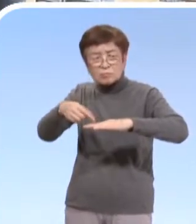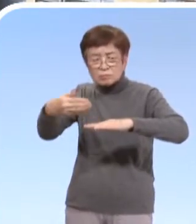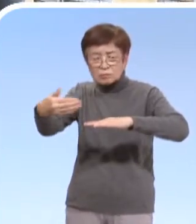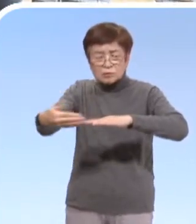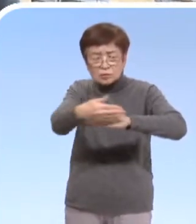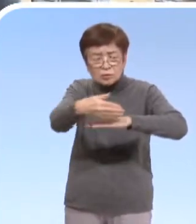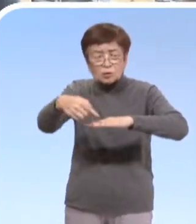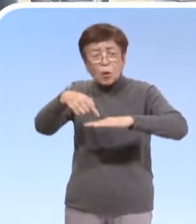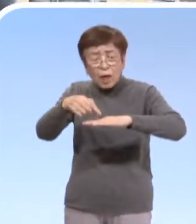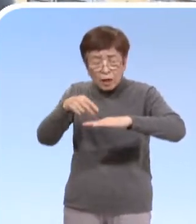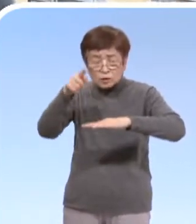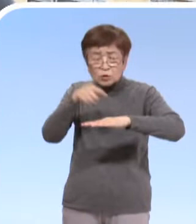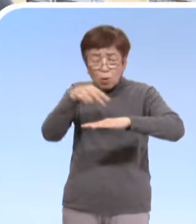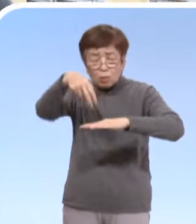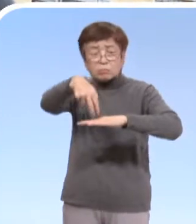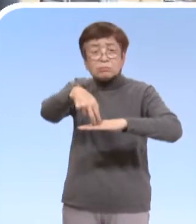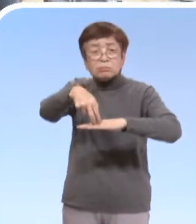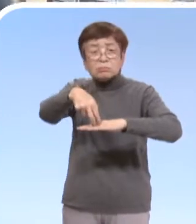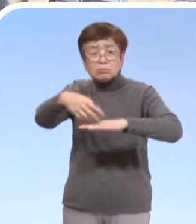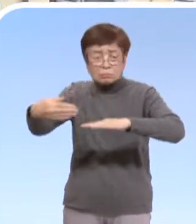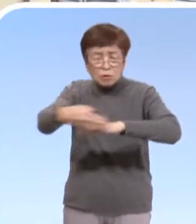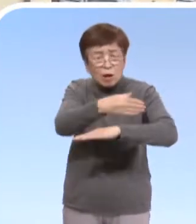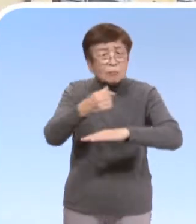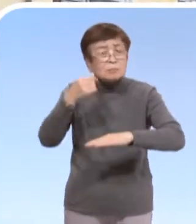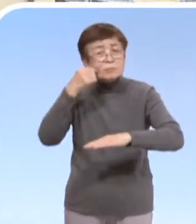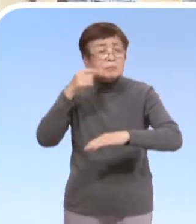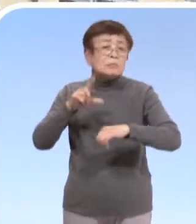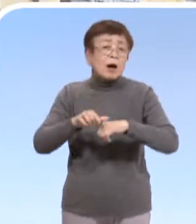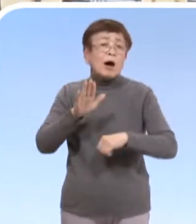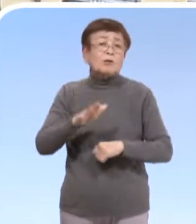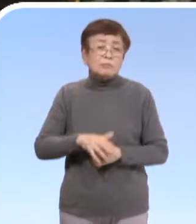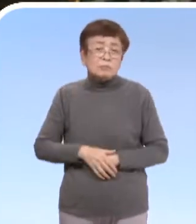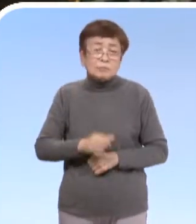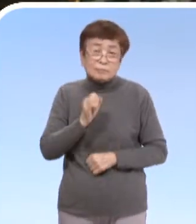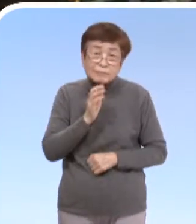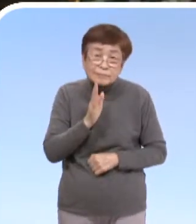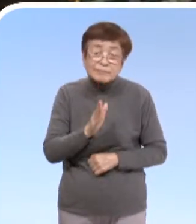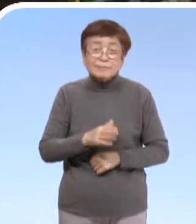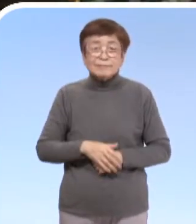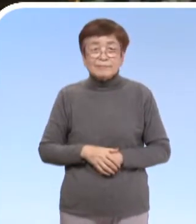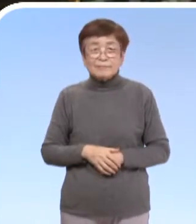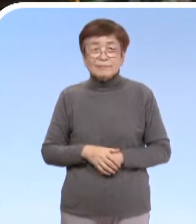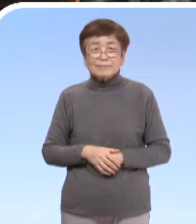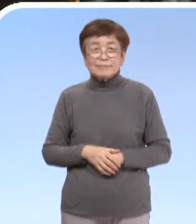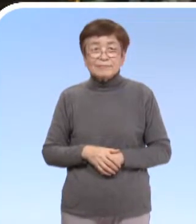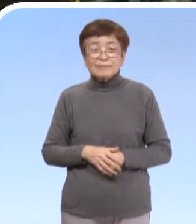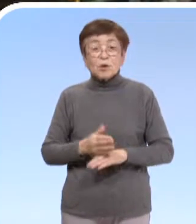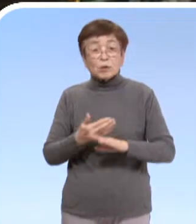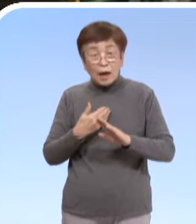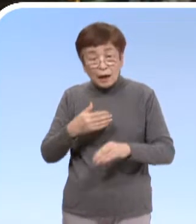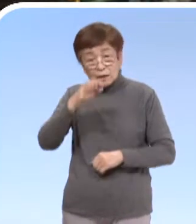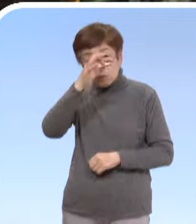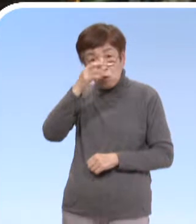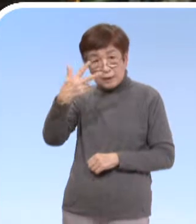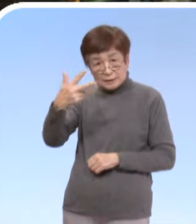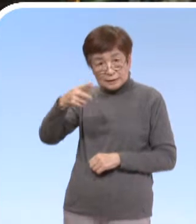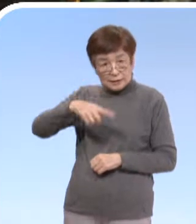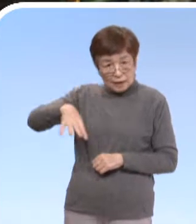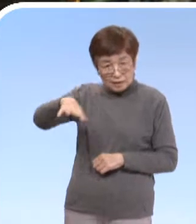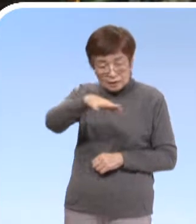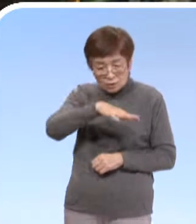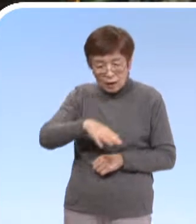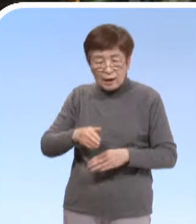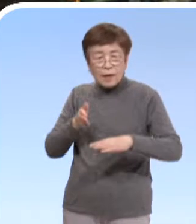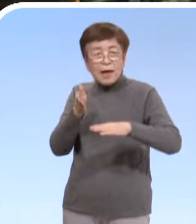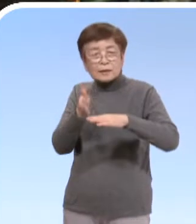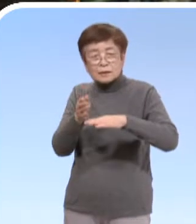列車が発車しない可能性もありますので、よろしくお願いしたいと思います。 はい、他にも神戸市では駅前